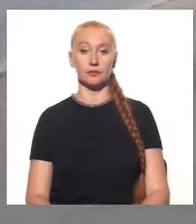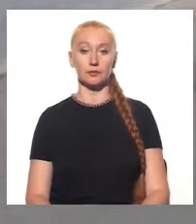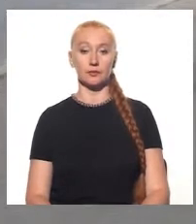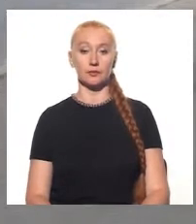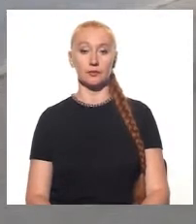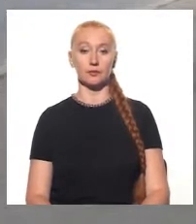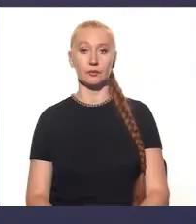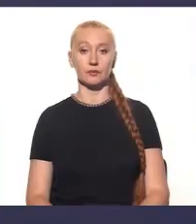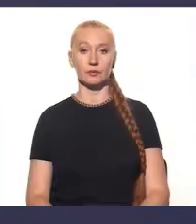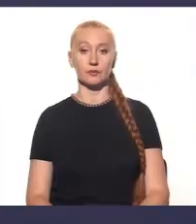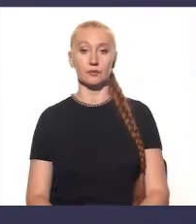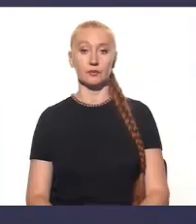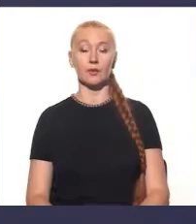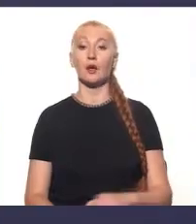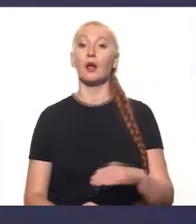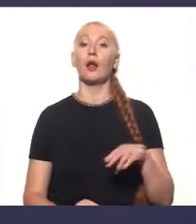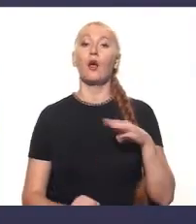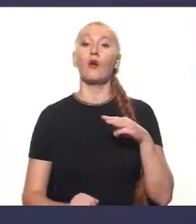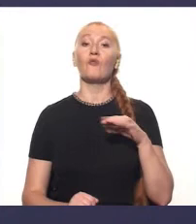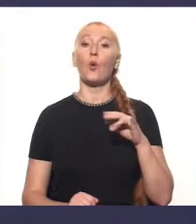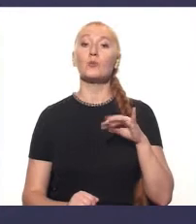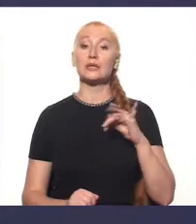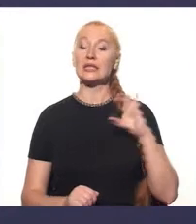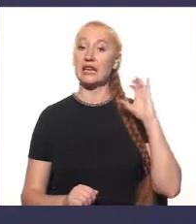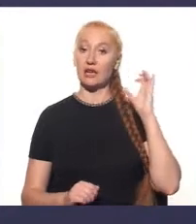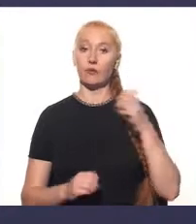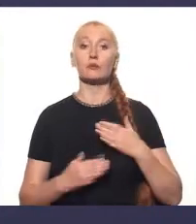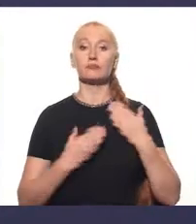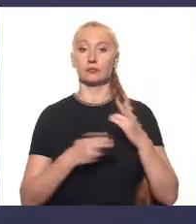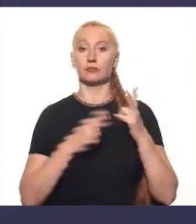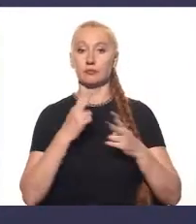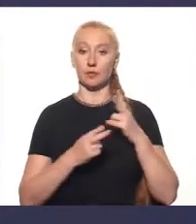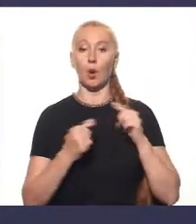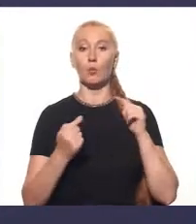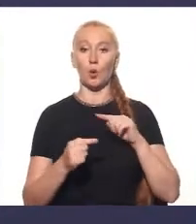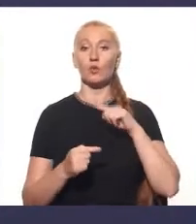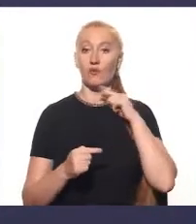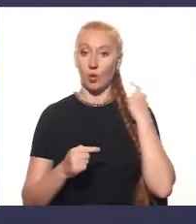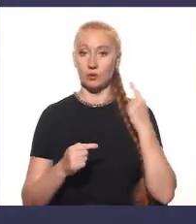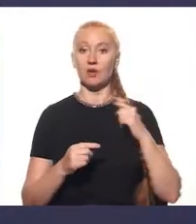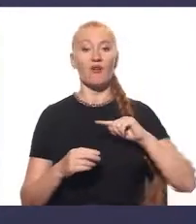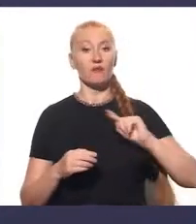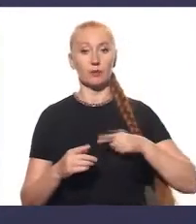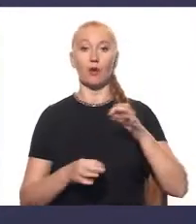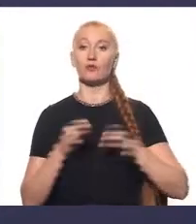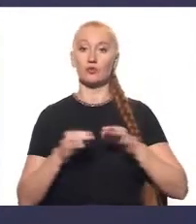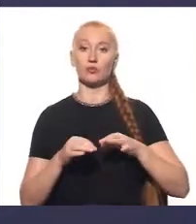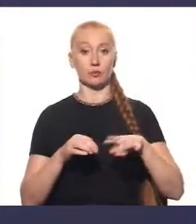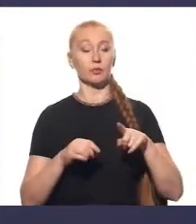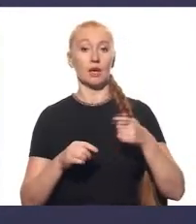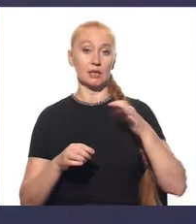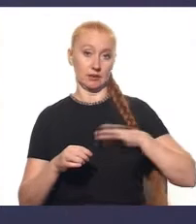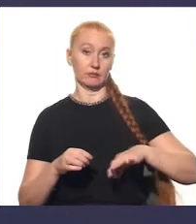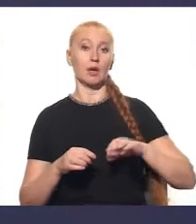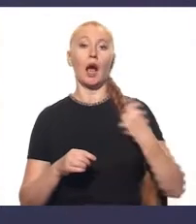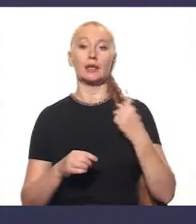Дніпро. Володимир Фоміцький з Кривого Рогу позивається проти Російської Федерації та вимагає у суді стягнути на свою користь